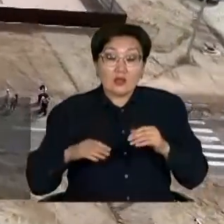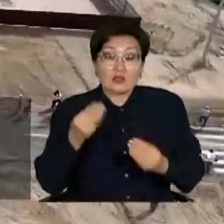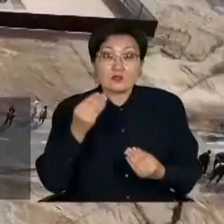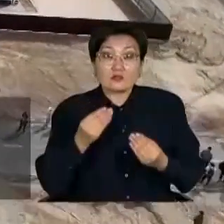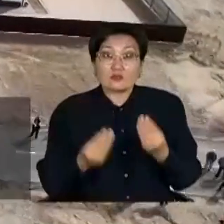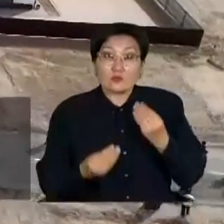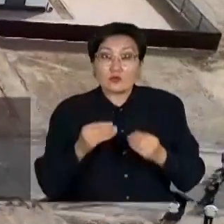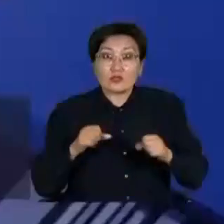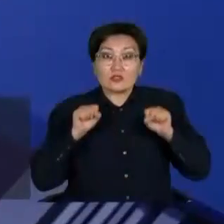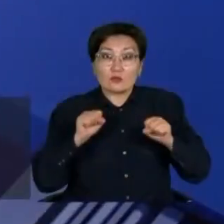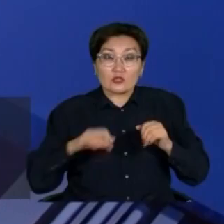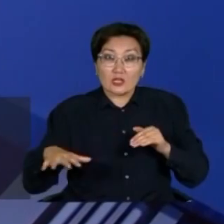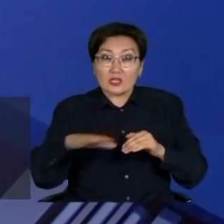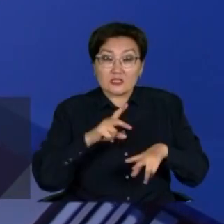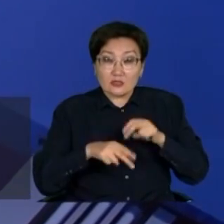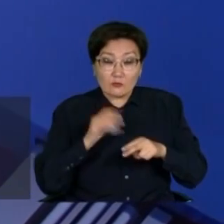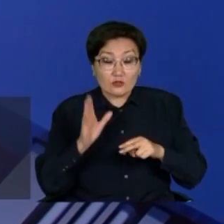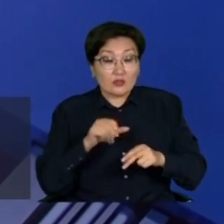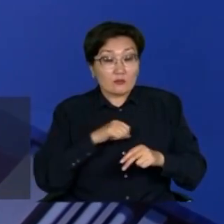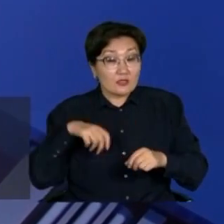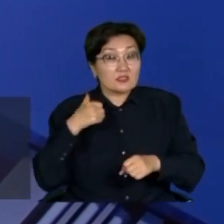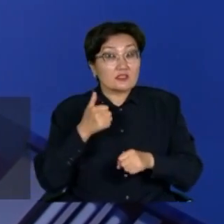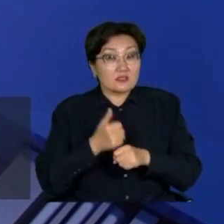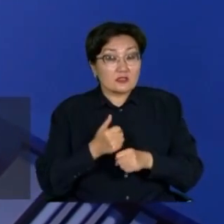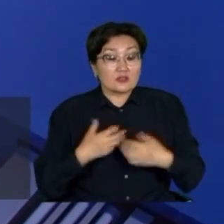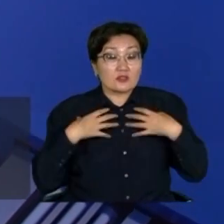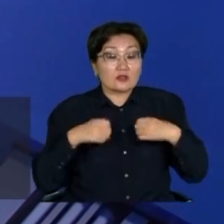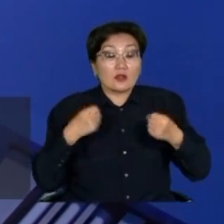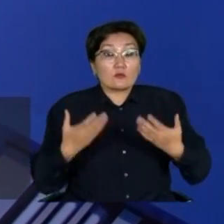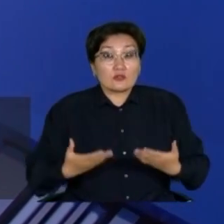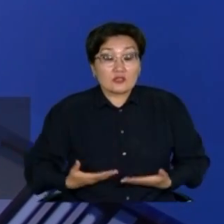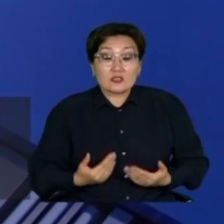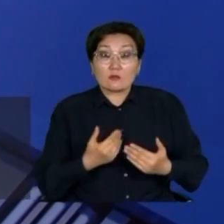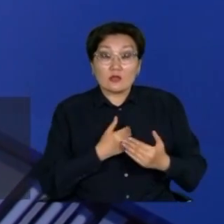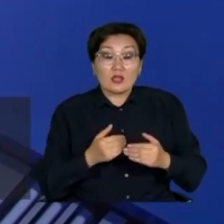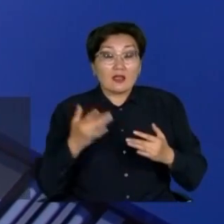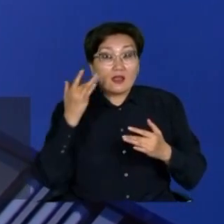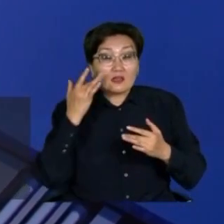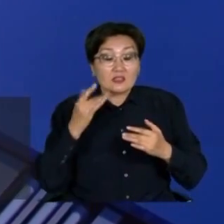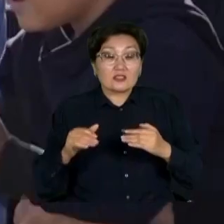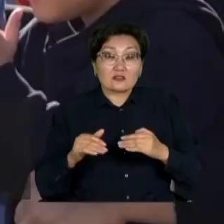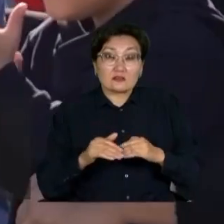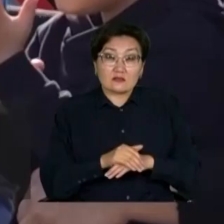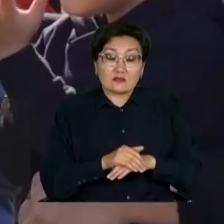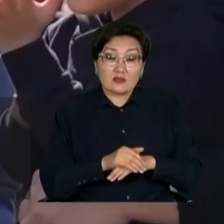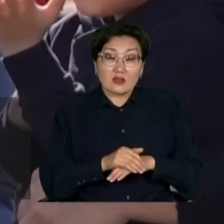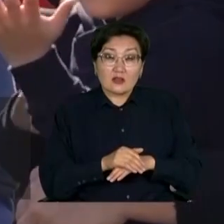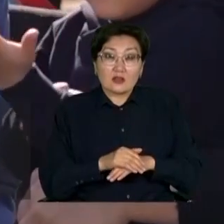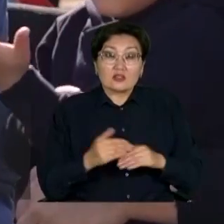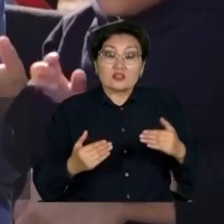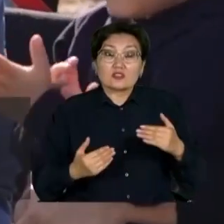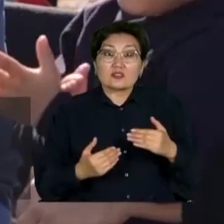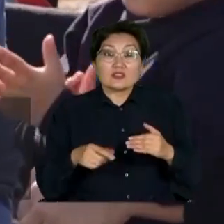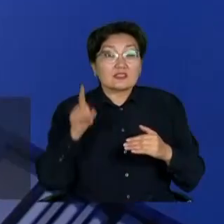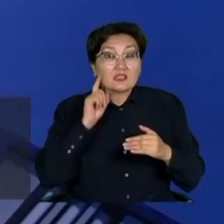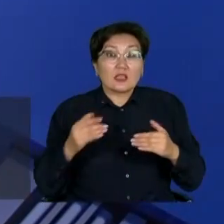салынады. Ең бастысы басымыз аман болсын. Әрқашанда тек қана жақсылықтың жағдайында болайық, әрқашанда